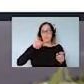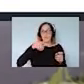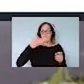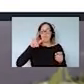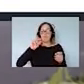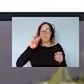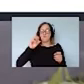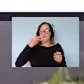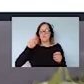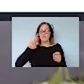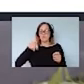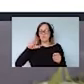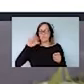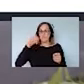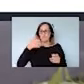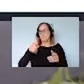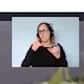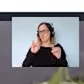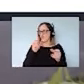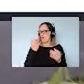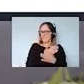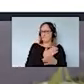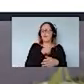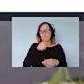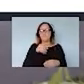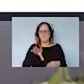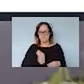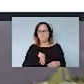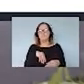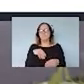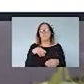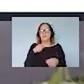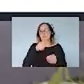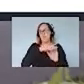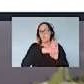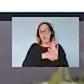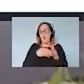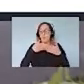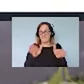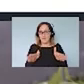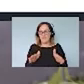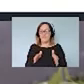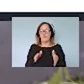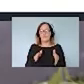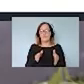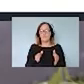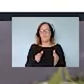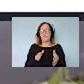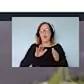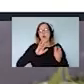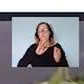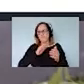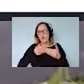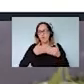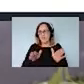CodeMakerWonder, to jest trochę inna firma. W każdym razie tutaj to oprogramowanie otwarte i otwarty zasób